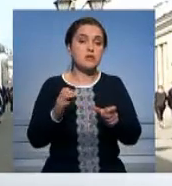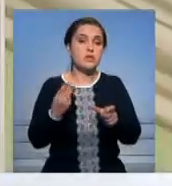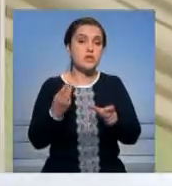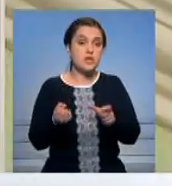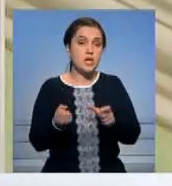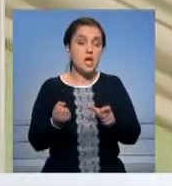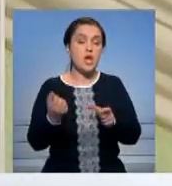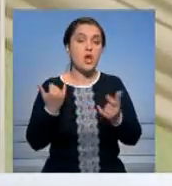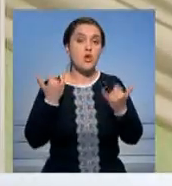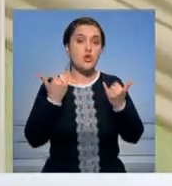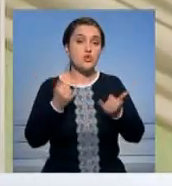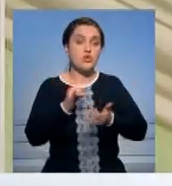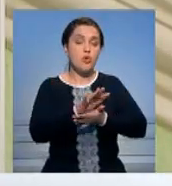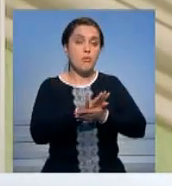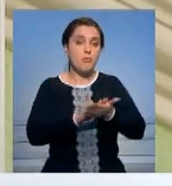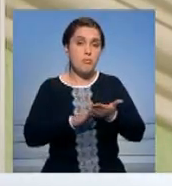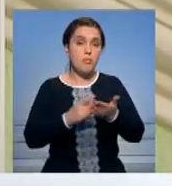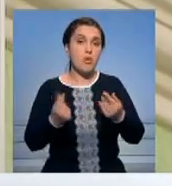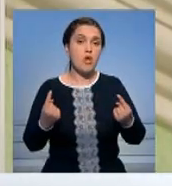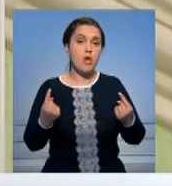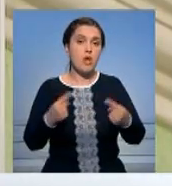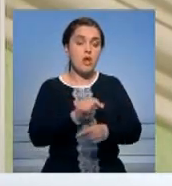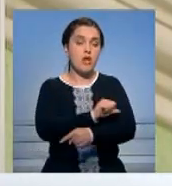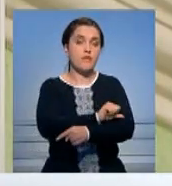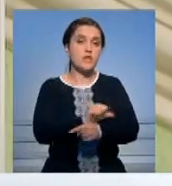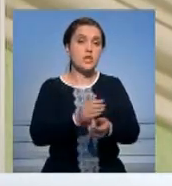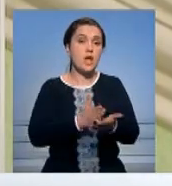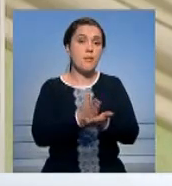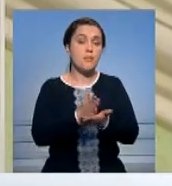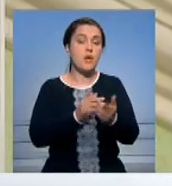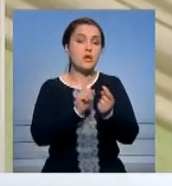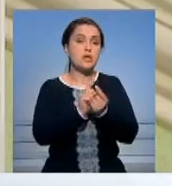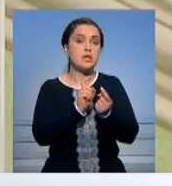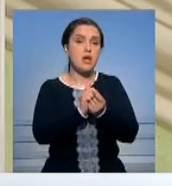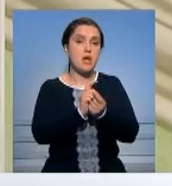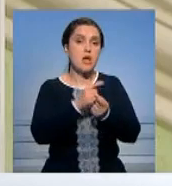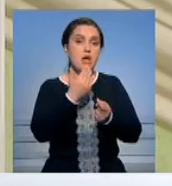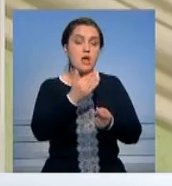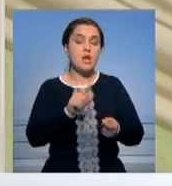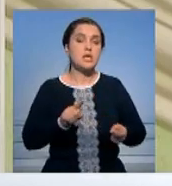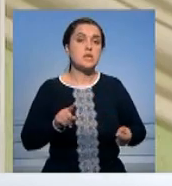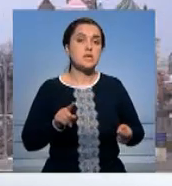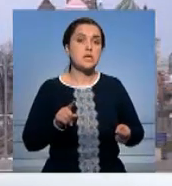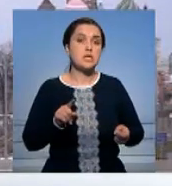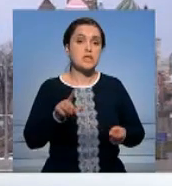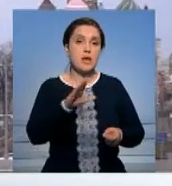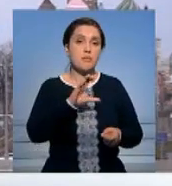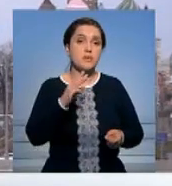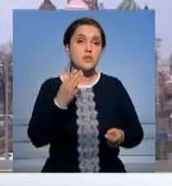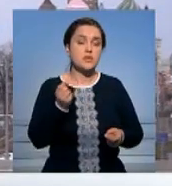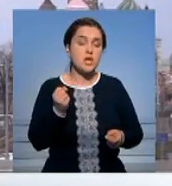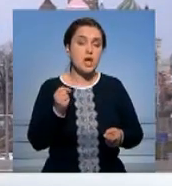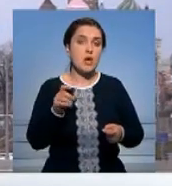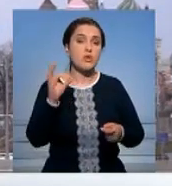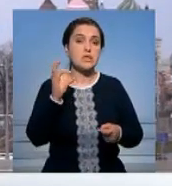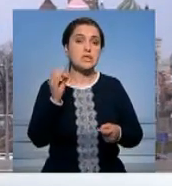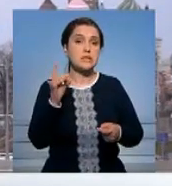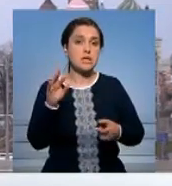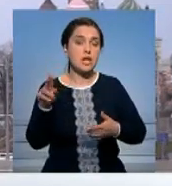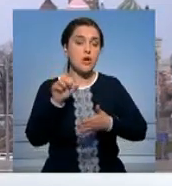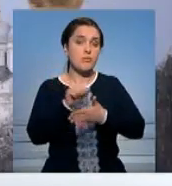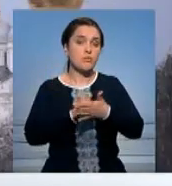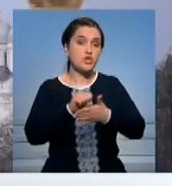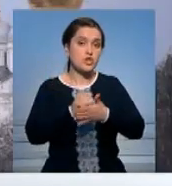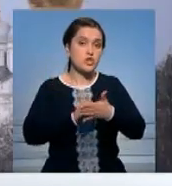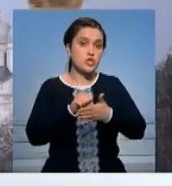реагировать на обострение внешнеполитического конфликта западных стран с Россией, на ситуацию вокруг Сирии, на новый пакет санкций США и